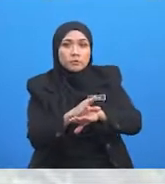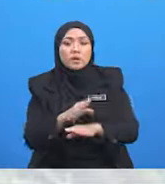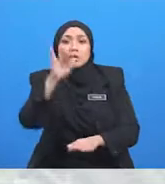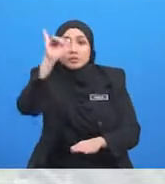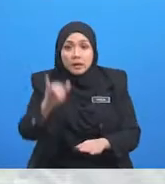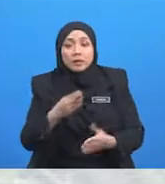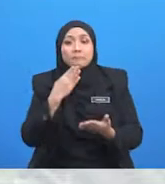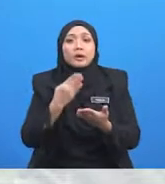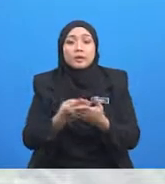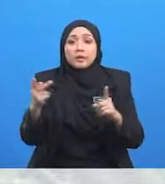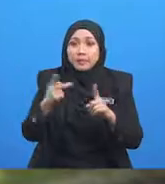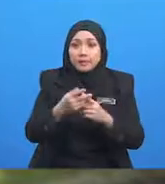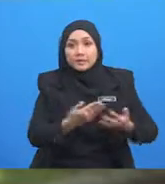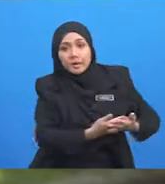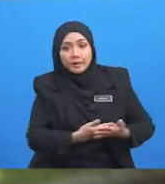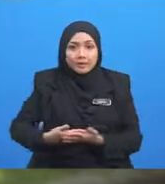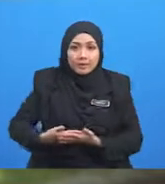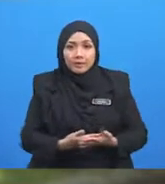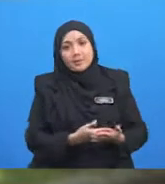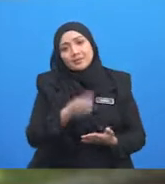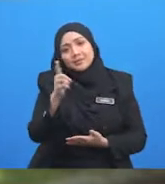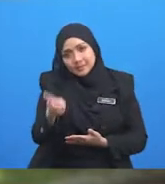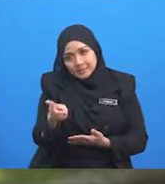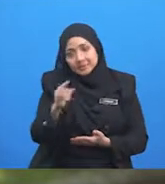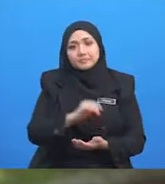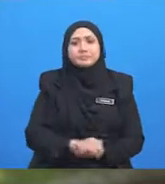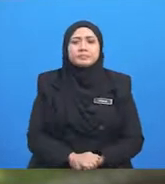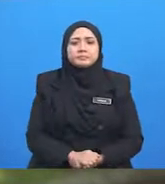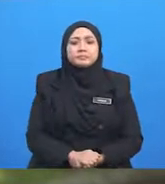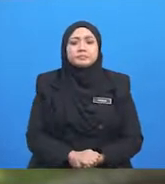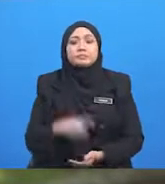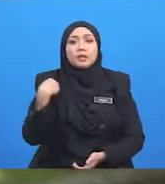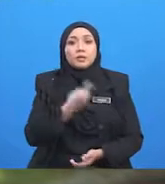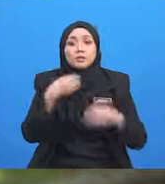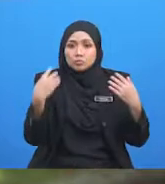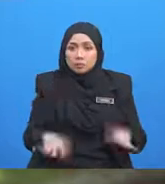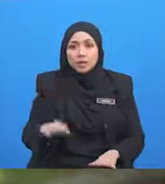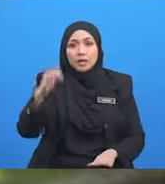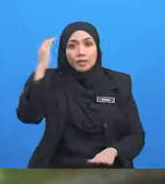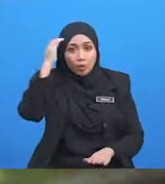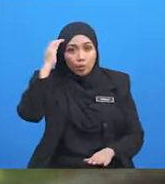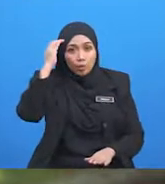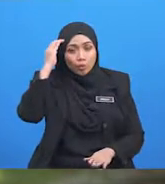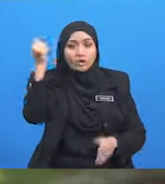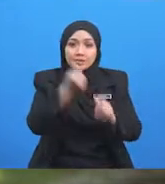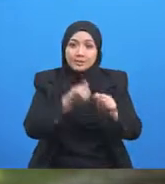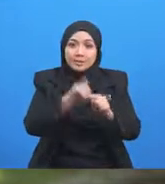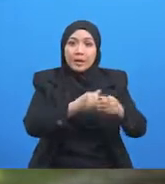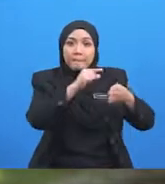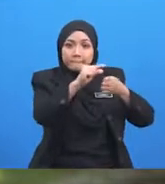kepada anaknya. Baiklah, kita telah pun memahami maksud setiap rangkap sajak